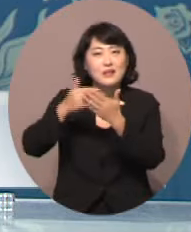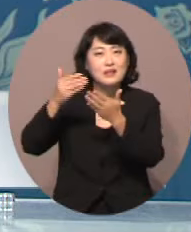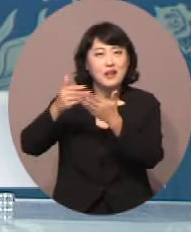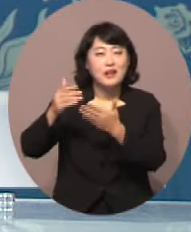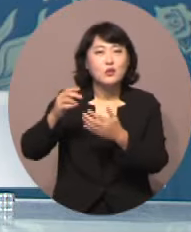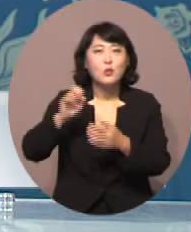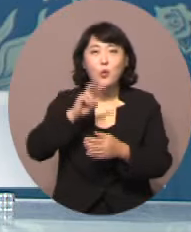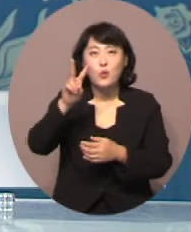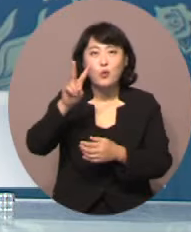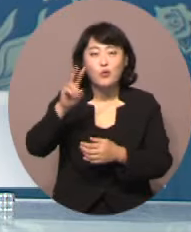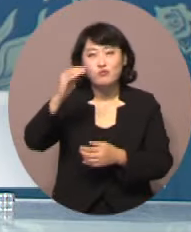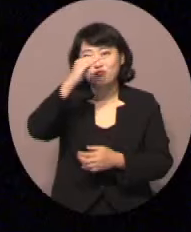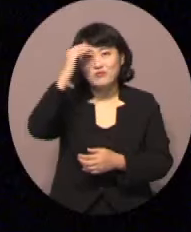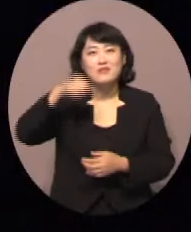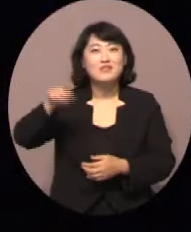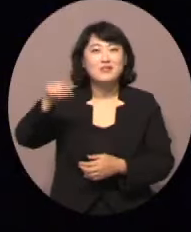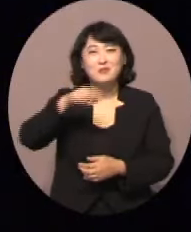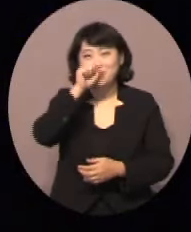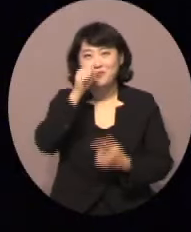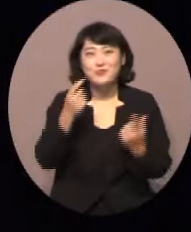박선진 기자입니다.